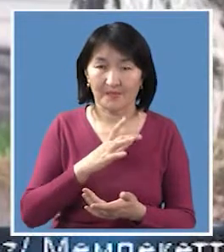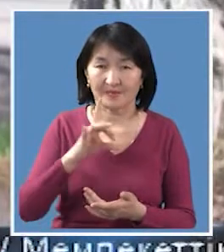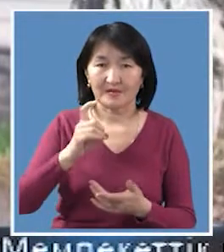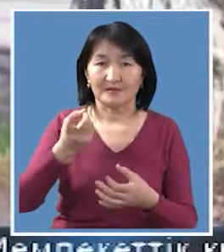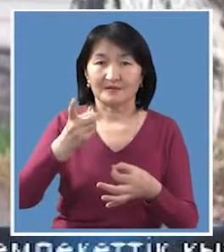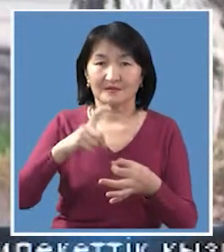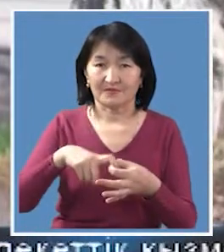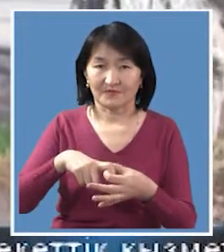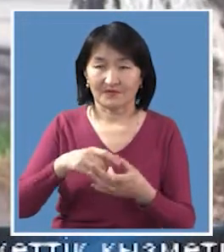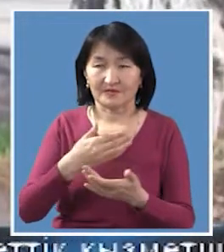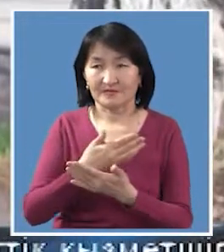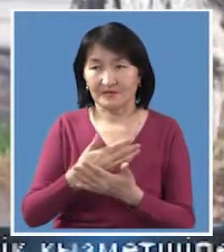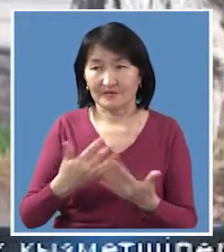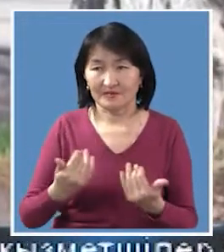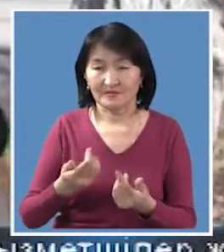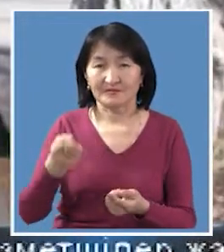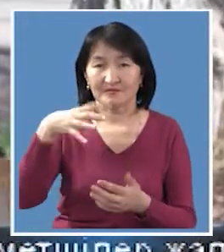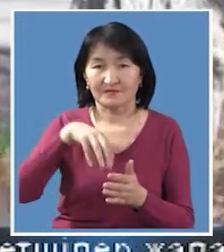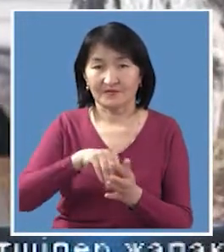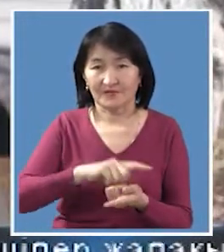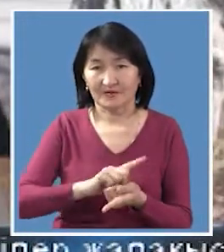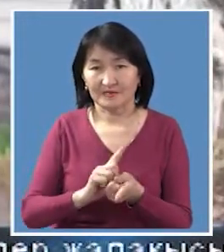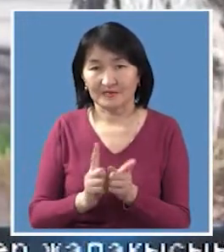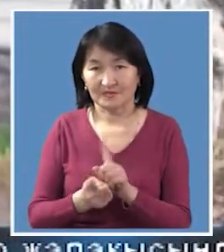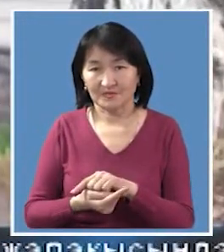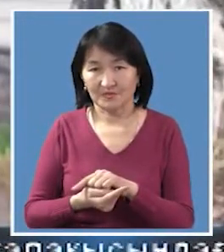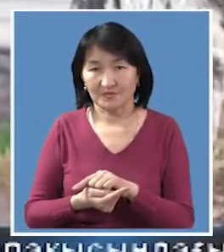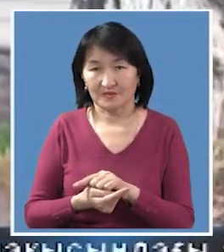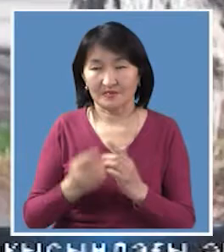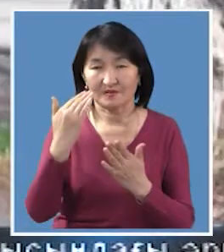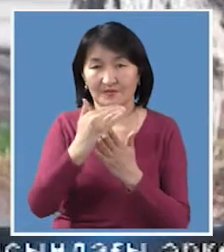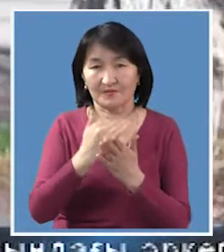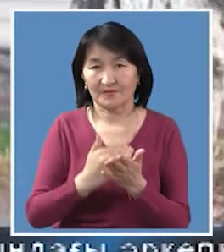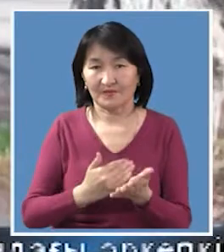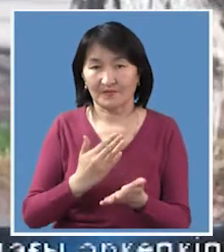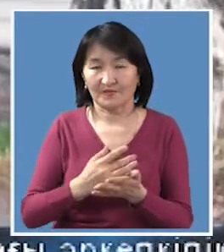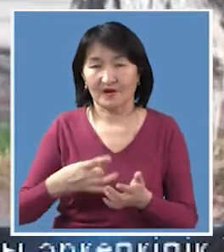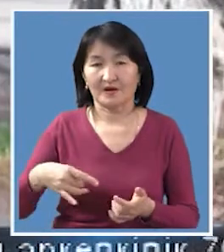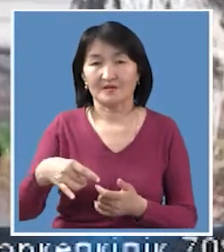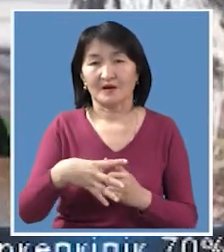біліктілікке қойылатын талаптар жеңілдей түсті. Бұл ең алдымен олардың мемлекеттік сатып алуға қатысуына көп мүмкіндік береді.